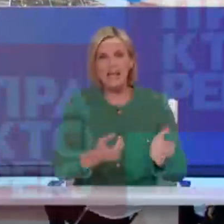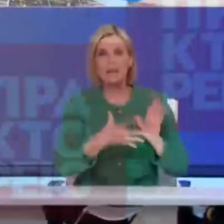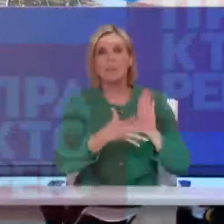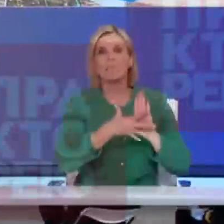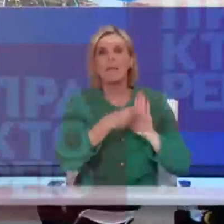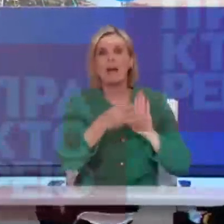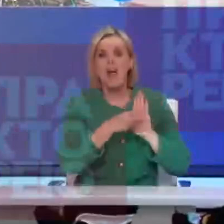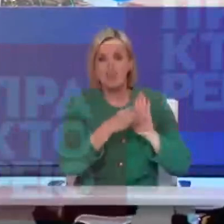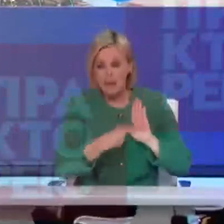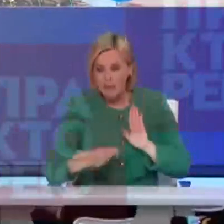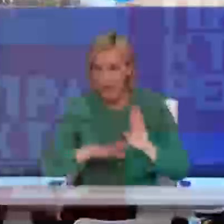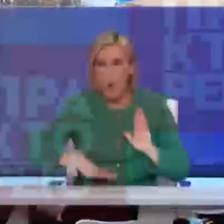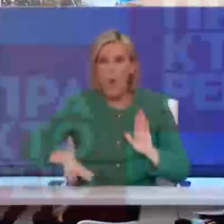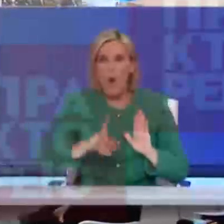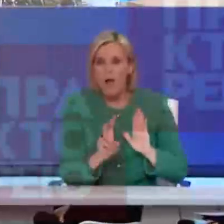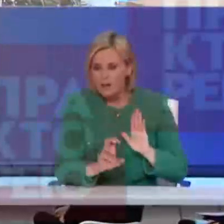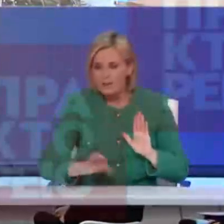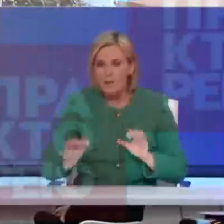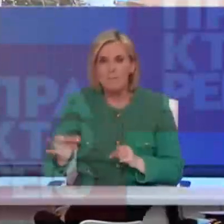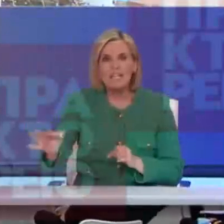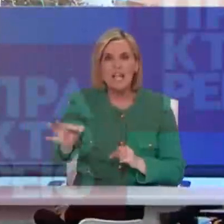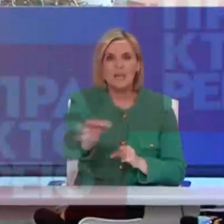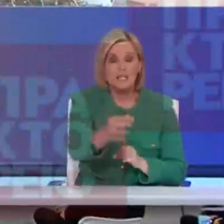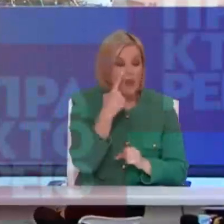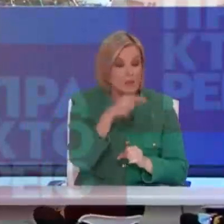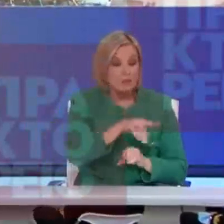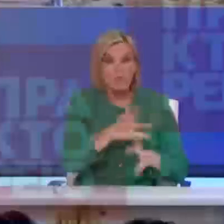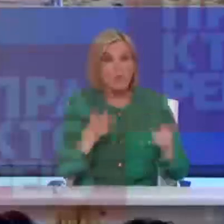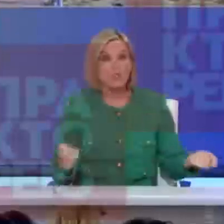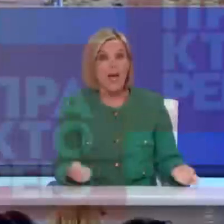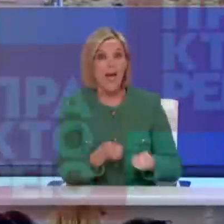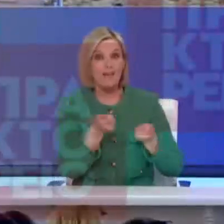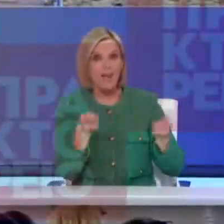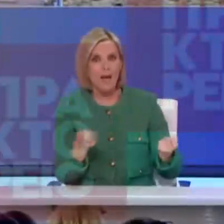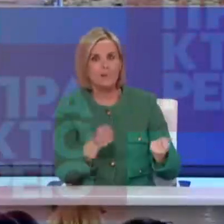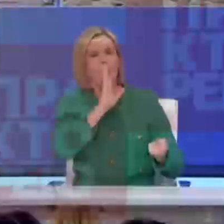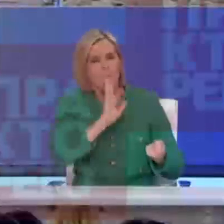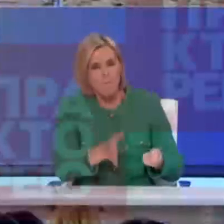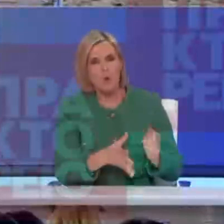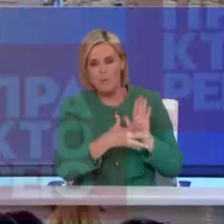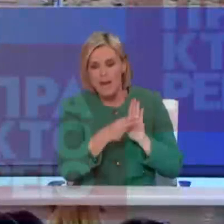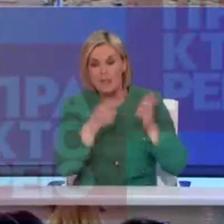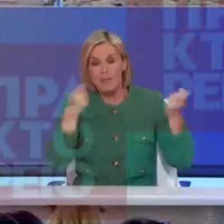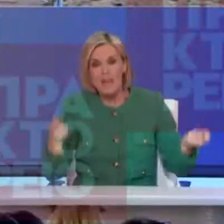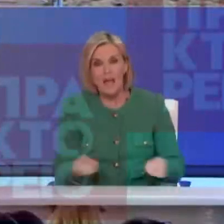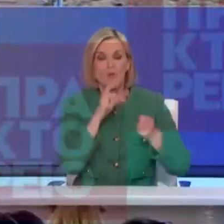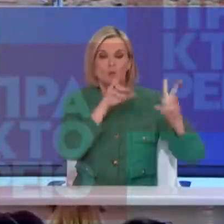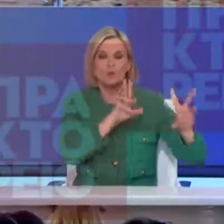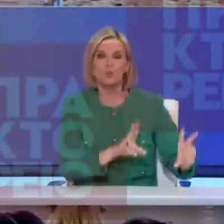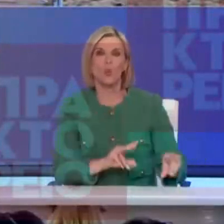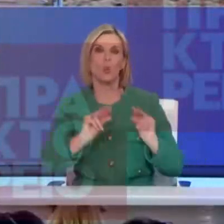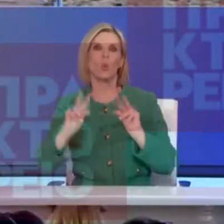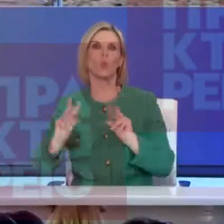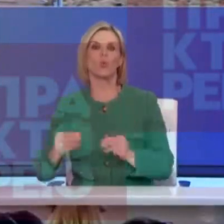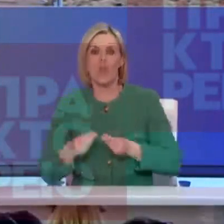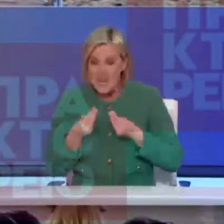μικρό νησί, αυξάνοντας ουσιαστικά τη διείσδυση των ανώσεων πηγών ενέργειας σε αυτά